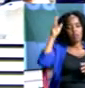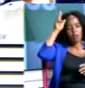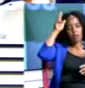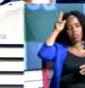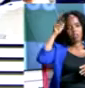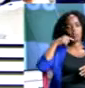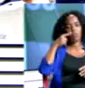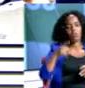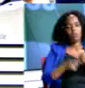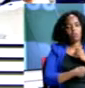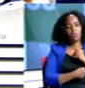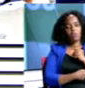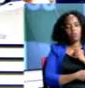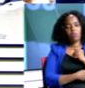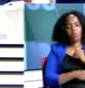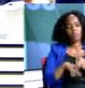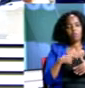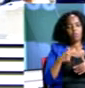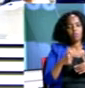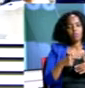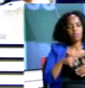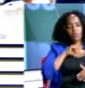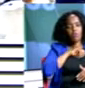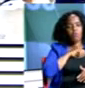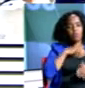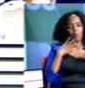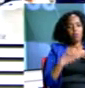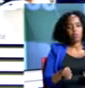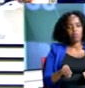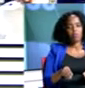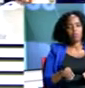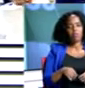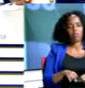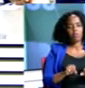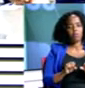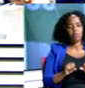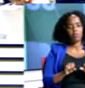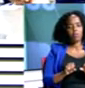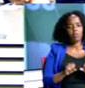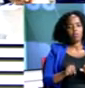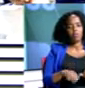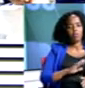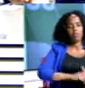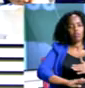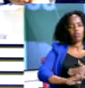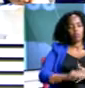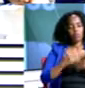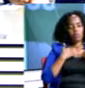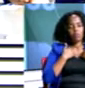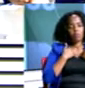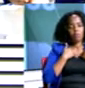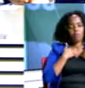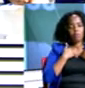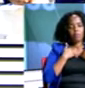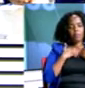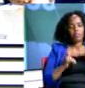anjir. Orang nuh kami tuk orang tahu jadi ni. Kufa balai satu ini anjir. Ya wanti bayi dalam cus danda. Amma amma kang kufa miti